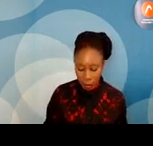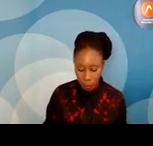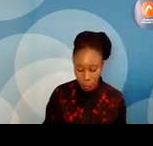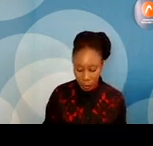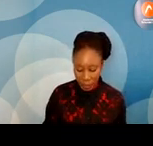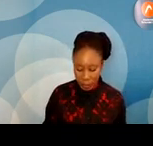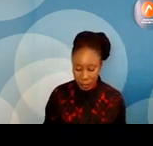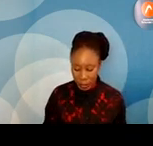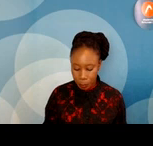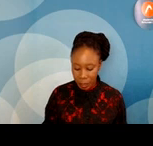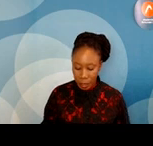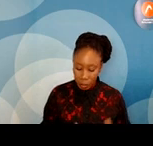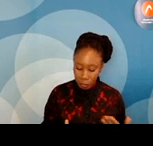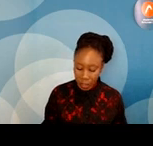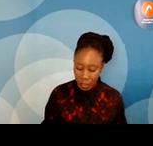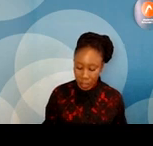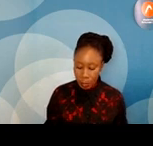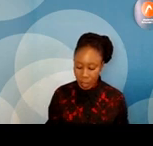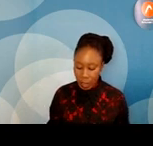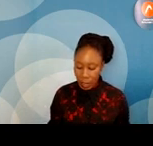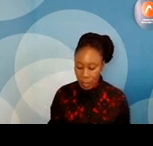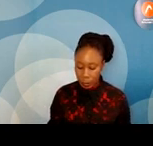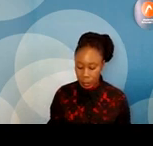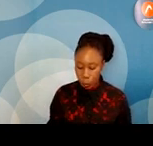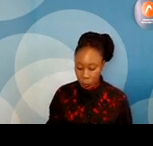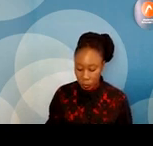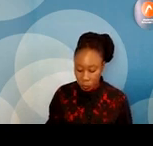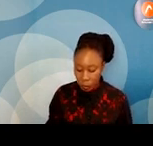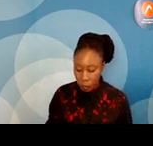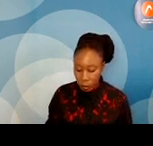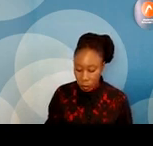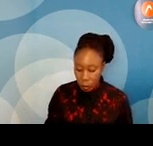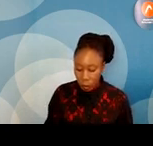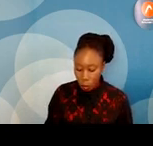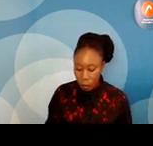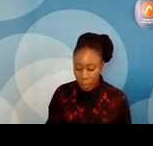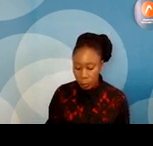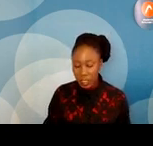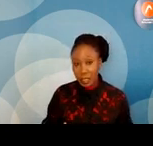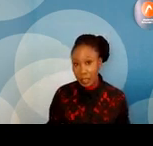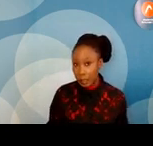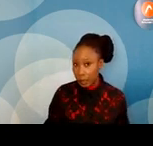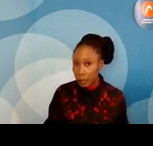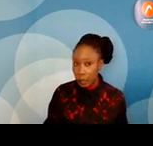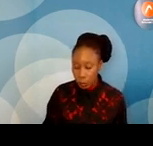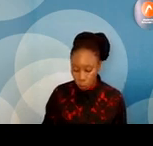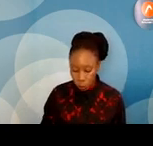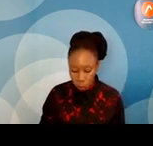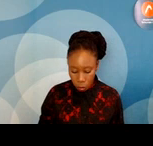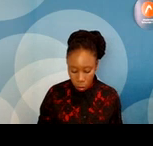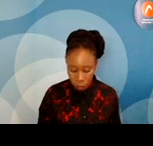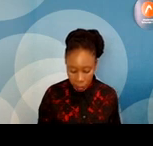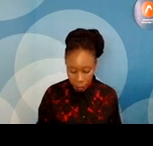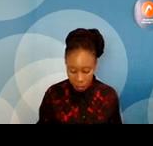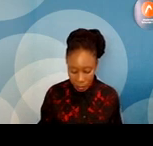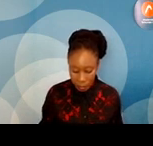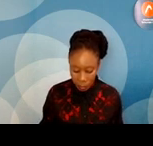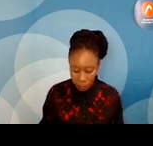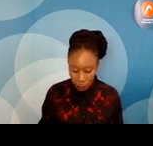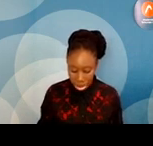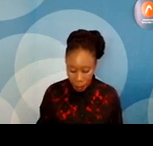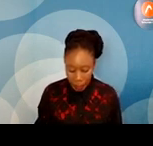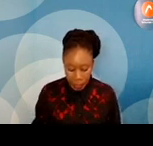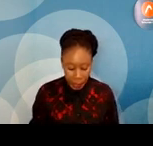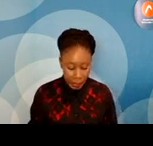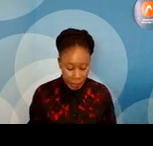just ökade möjligheter till en mer flexibla arbetsuppgifter och arbetstider i slutet av